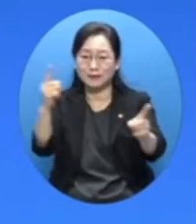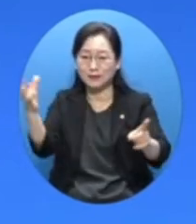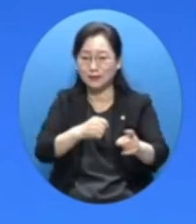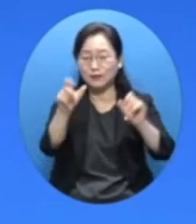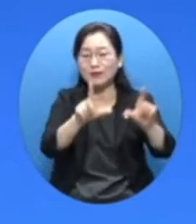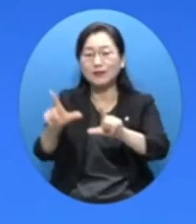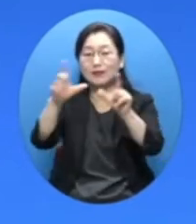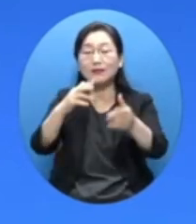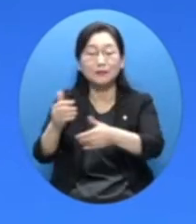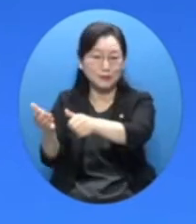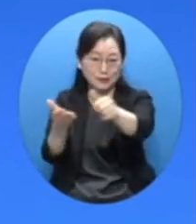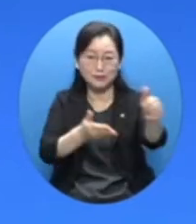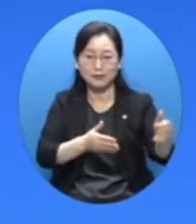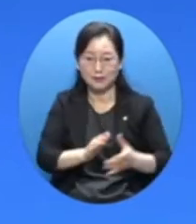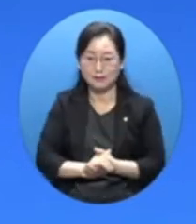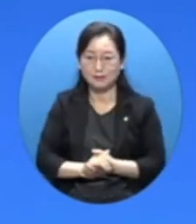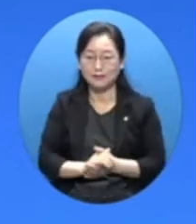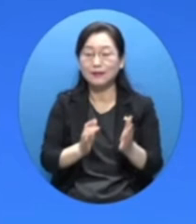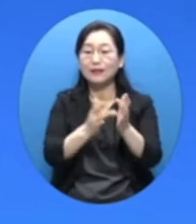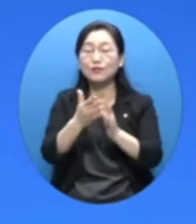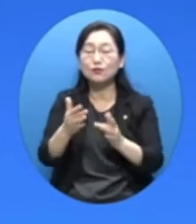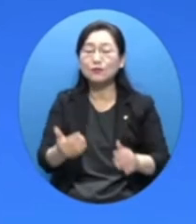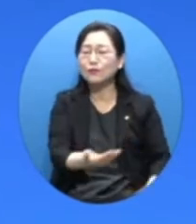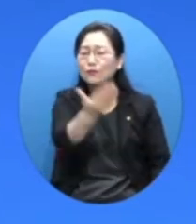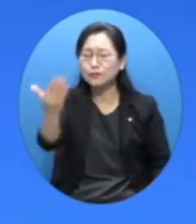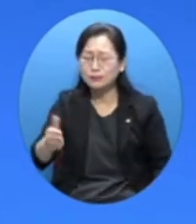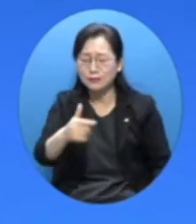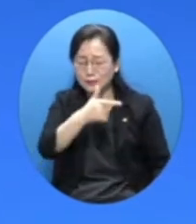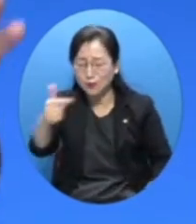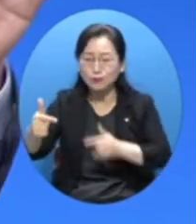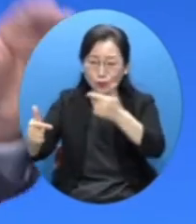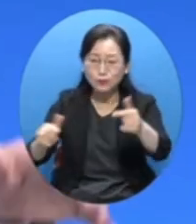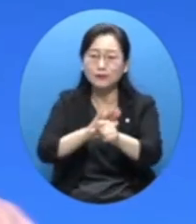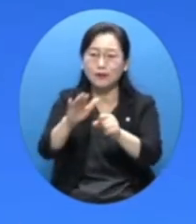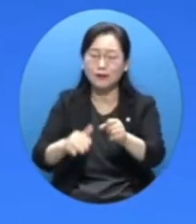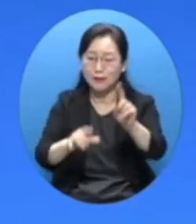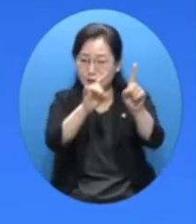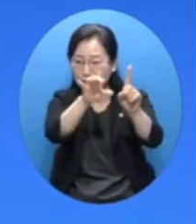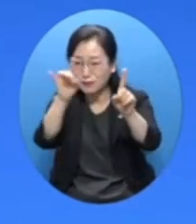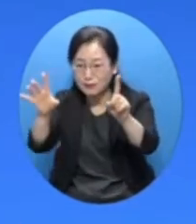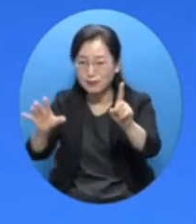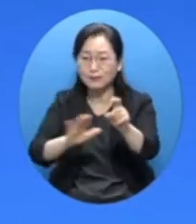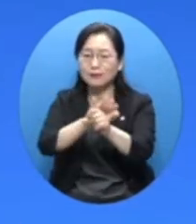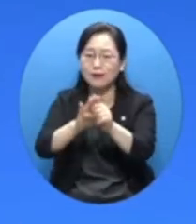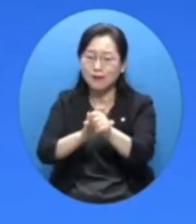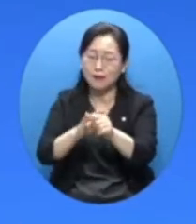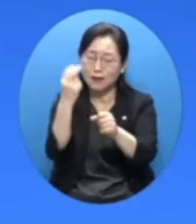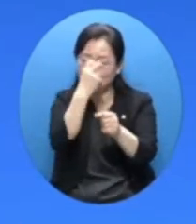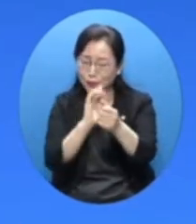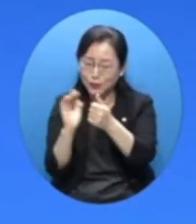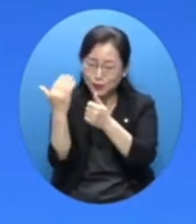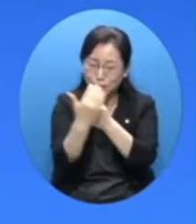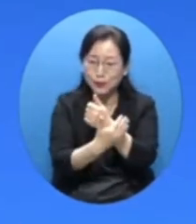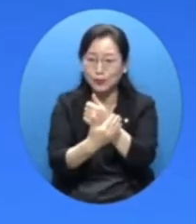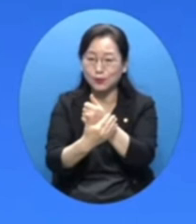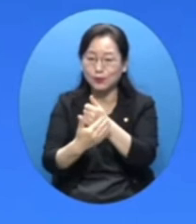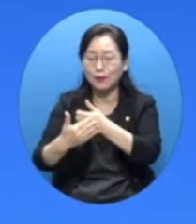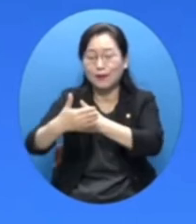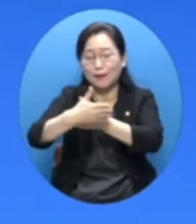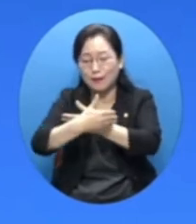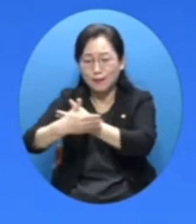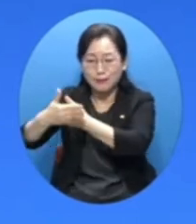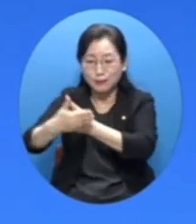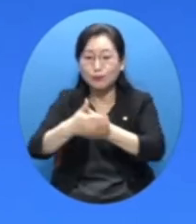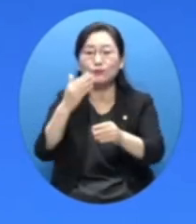여러분 모두가 되기를 바랍니다 예수님 여러분을 너무나 사랑하십니다 여러분 한 사람 한 사람을 사랑으로 돌보시고 사랑하여 품에 안고